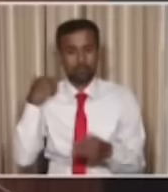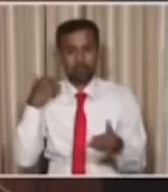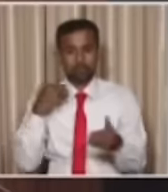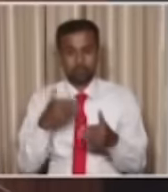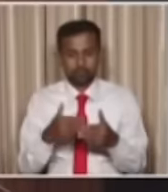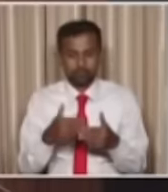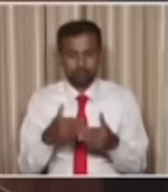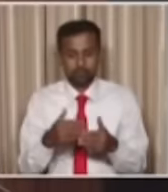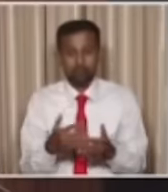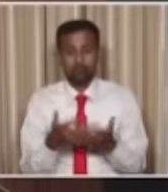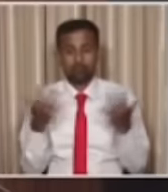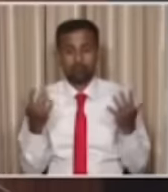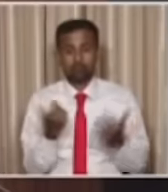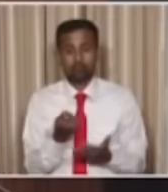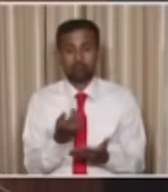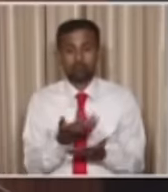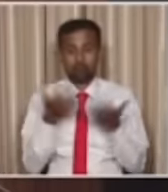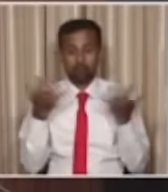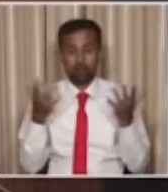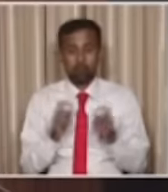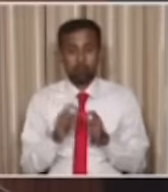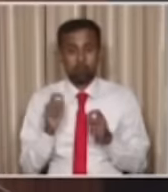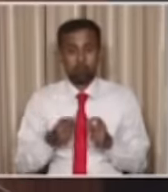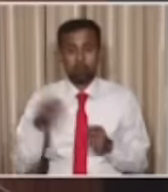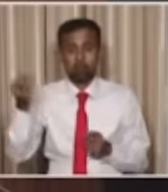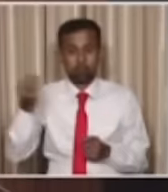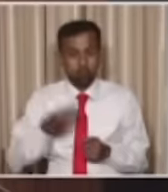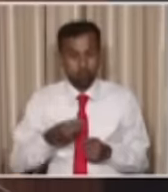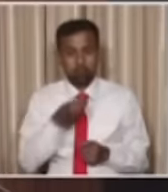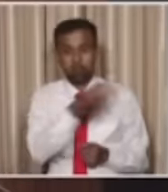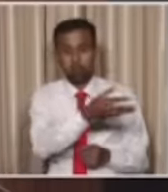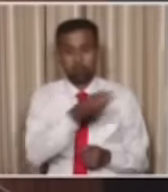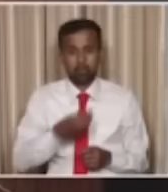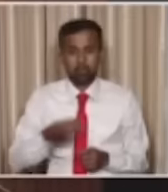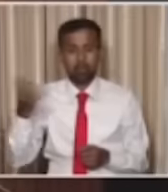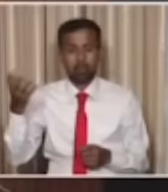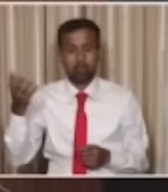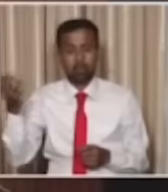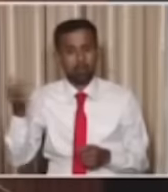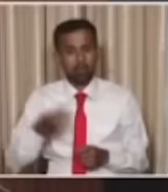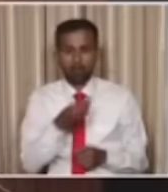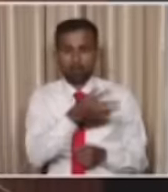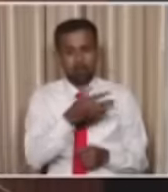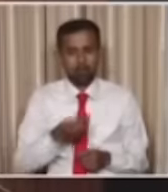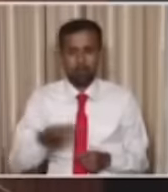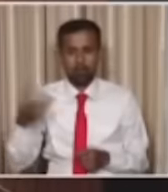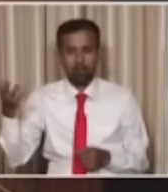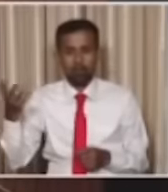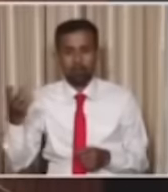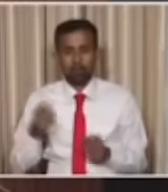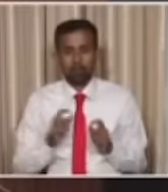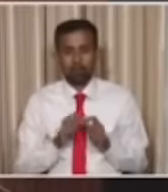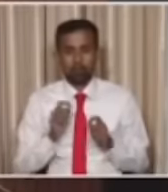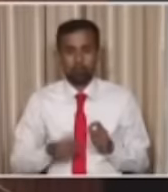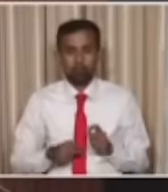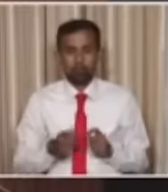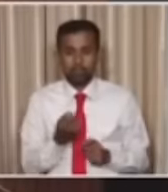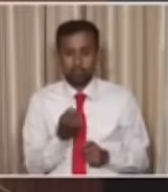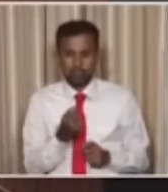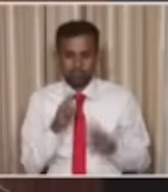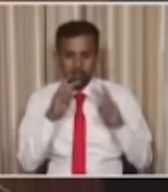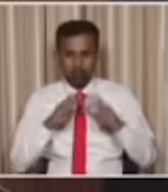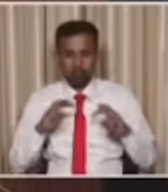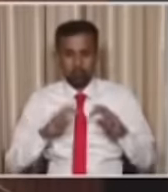ඉතිහාසයේ දවැන්ත සල්ලි කන්දරාව ක්‍රිකට් බෝඩ් එකට ආව ගියා. හැබැයි ඒ සල්ලි කන්දරාව ආව ගියාට ක්‍රිකට් බෝඩ් එකට ආපු සල්ලි ගැන විමර්ශනය